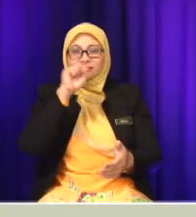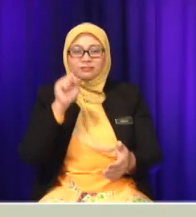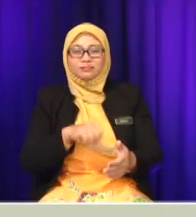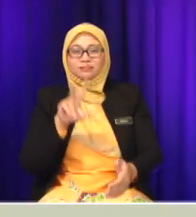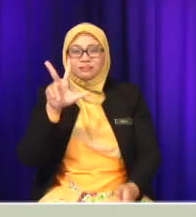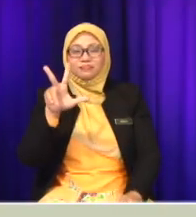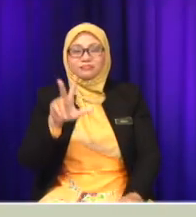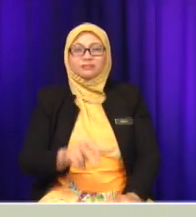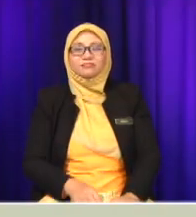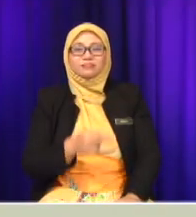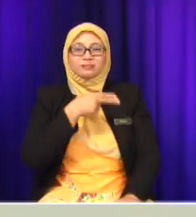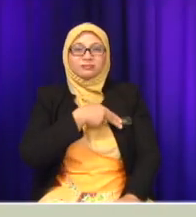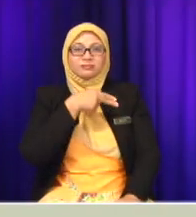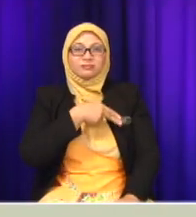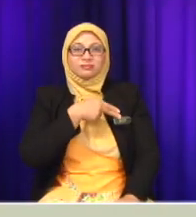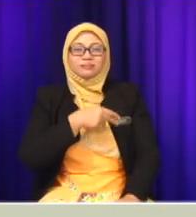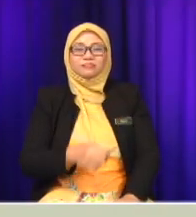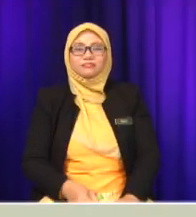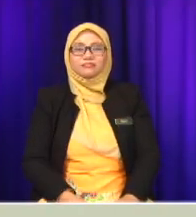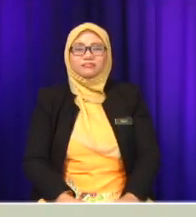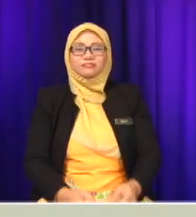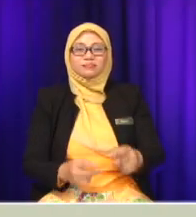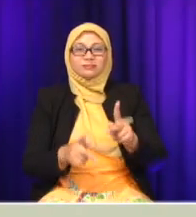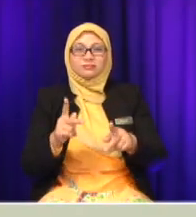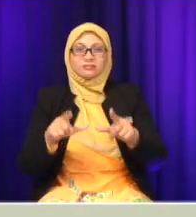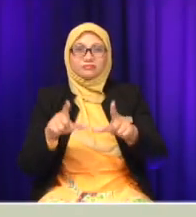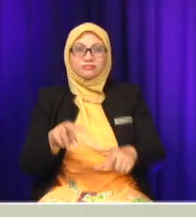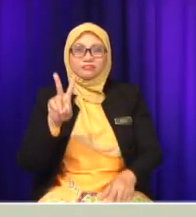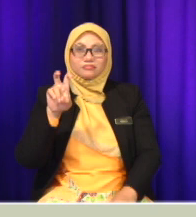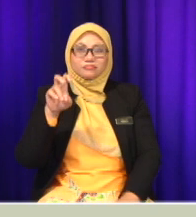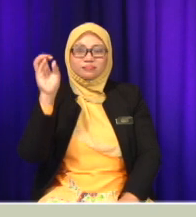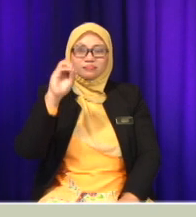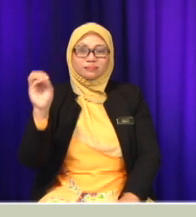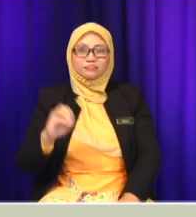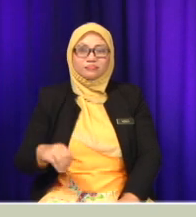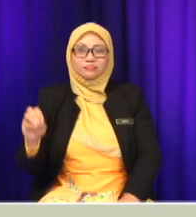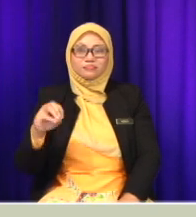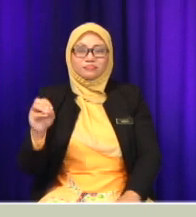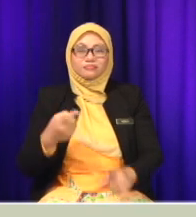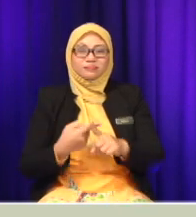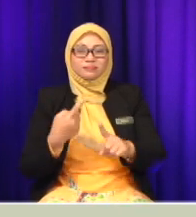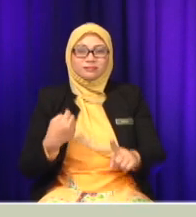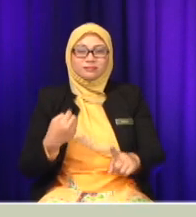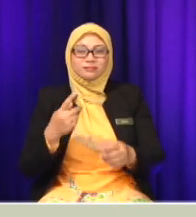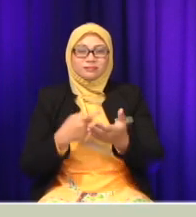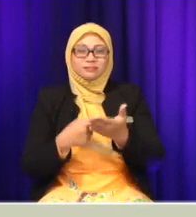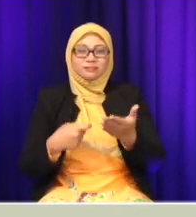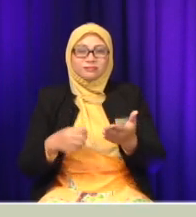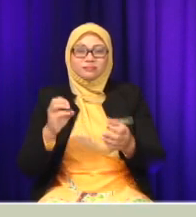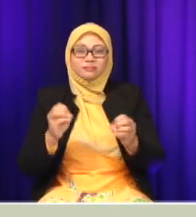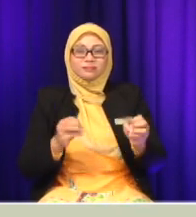formula margin keuntungan 20% daripada kos operasi Oke Ki lagi